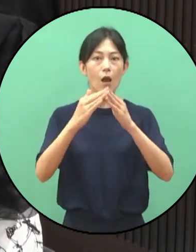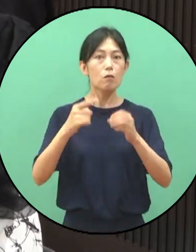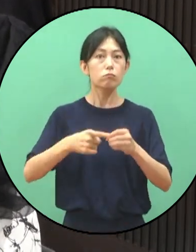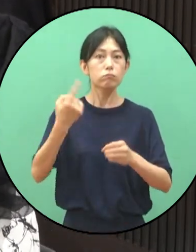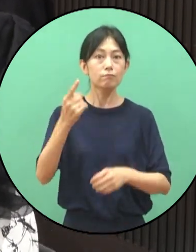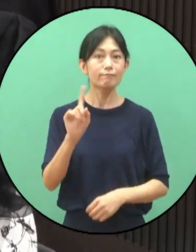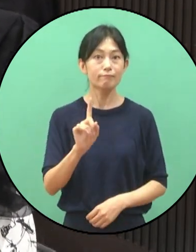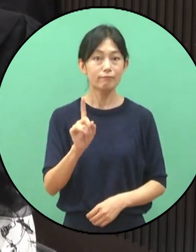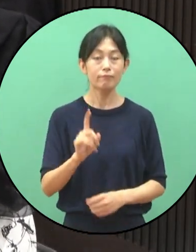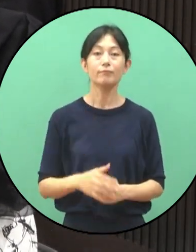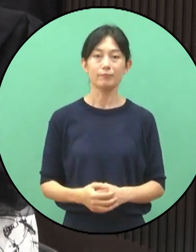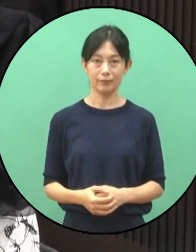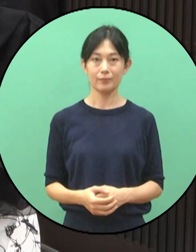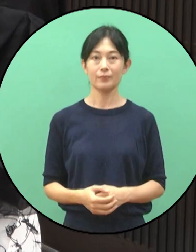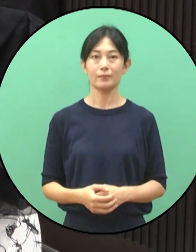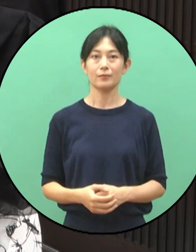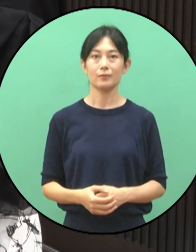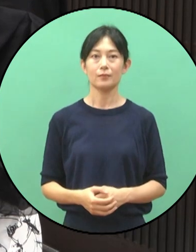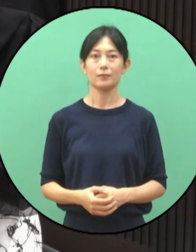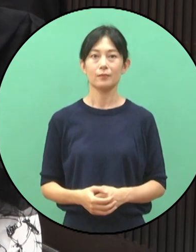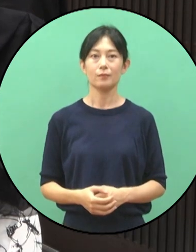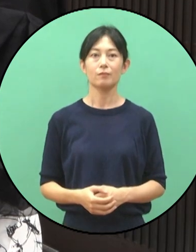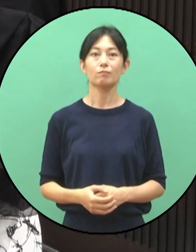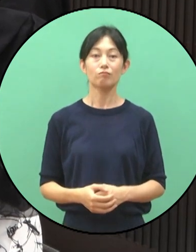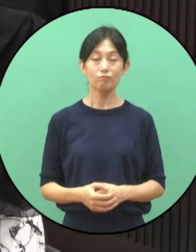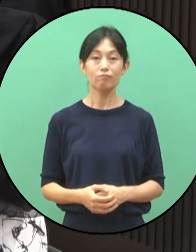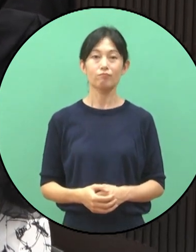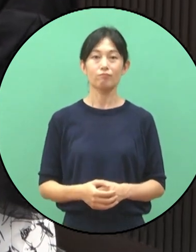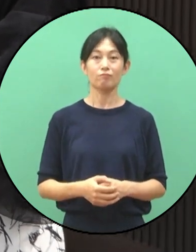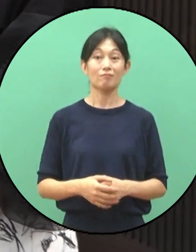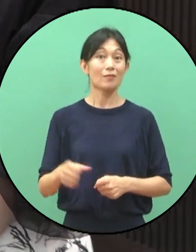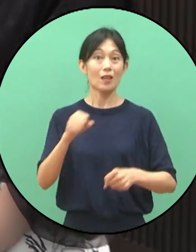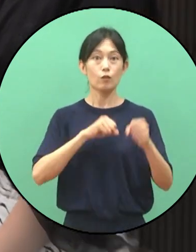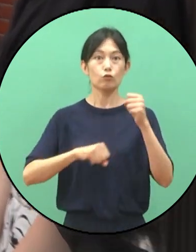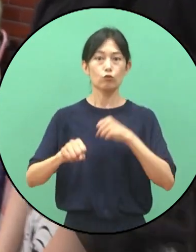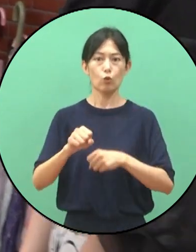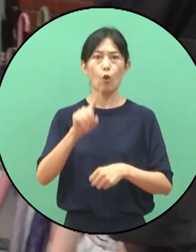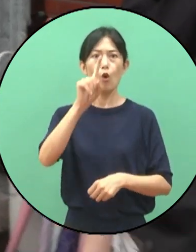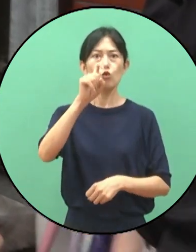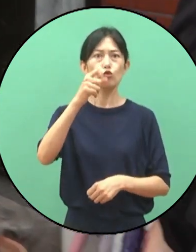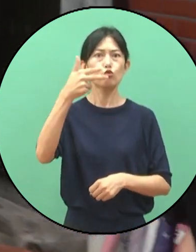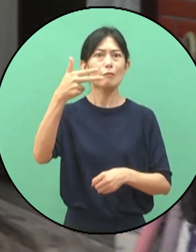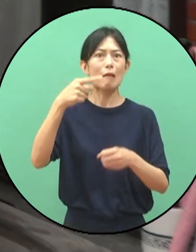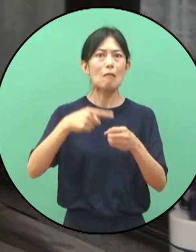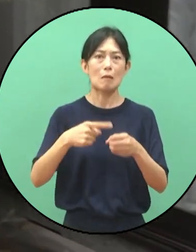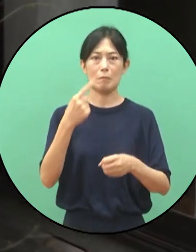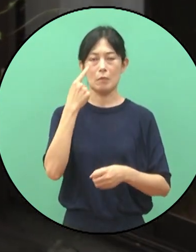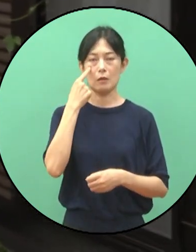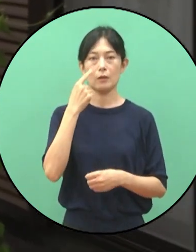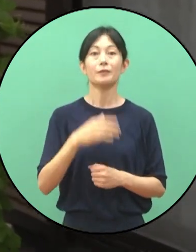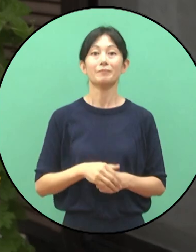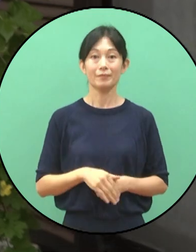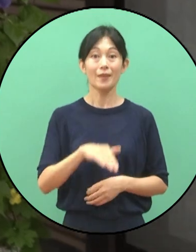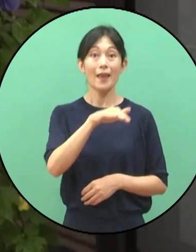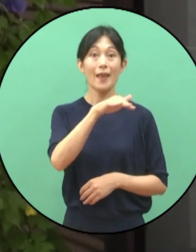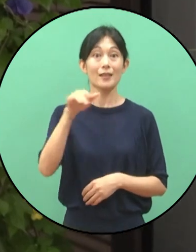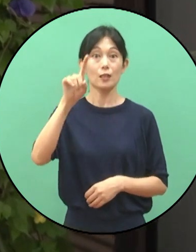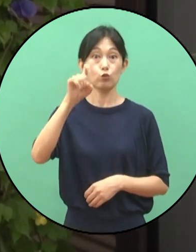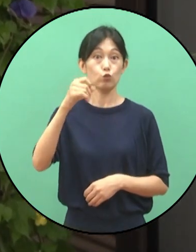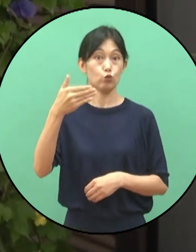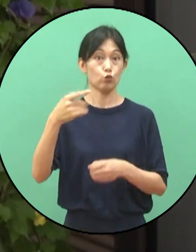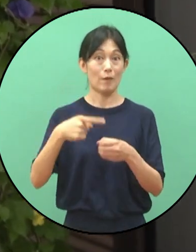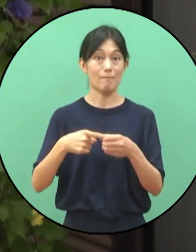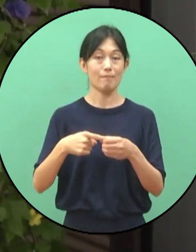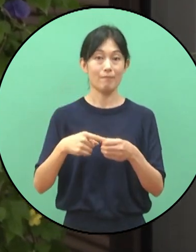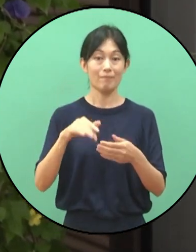てください。 はい、もうサポーターさくらの活動は17年目を迎えるんです。で、平成19年に